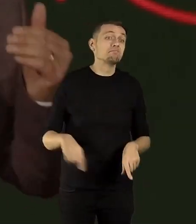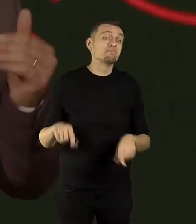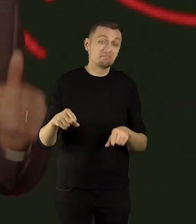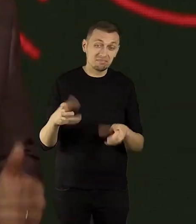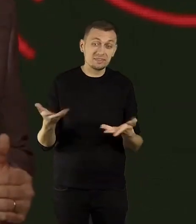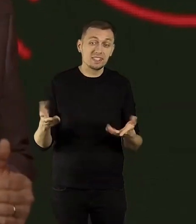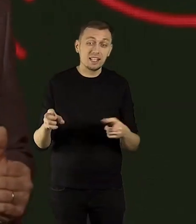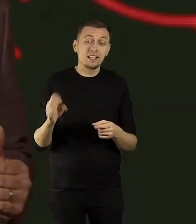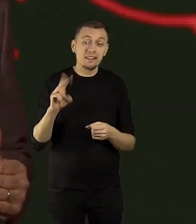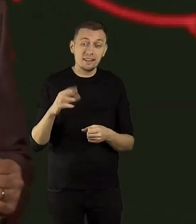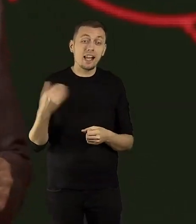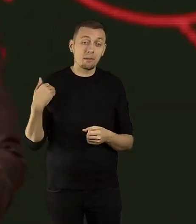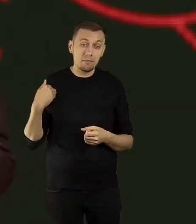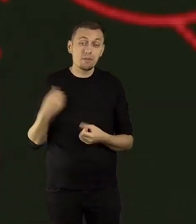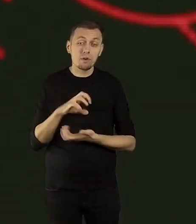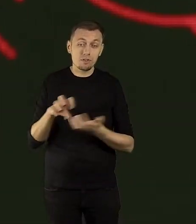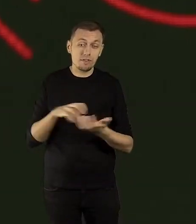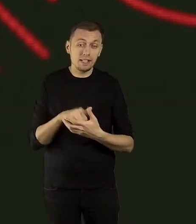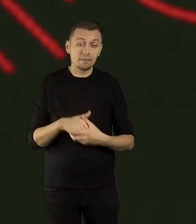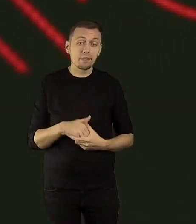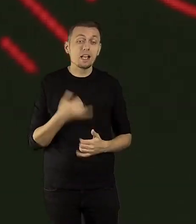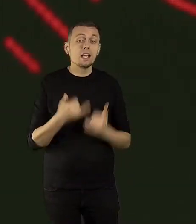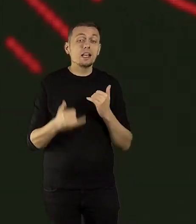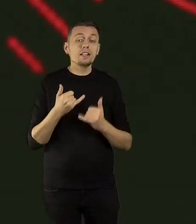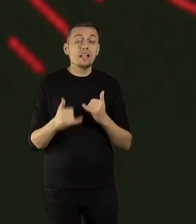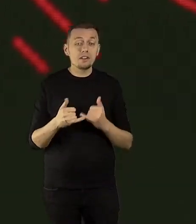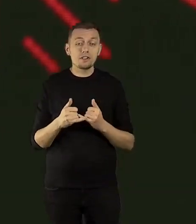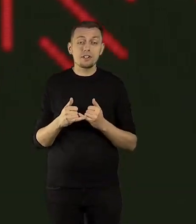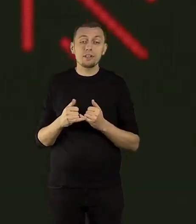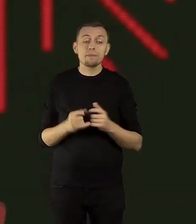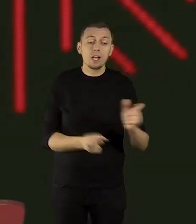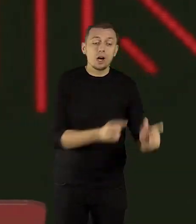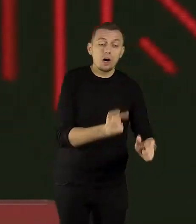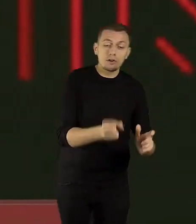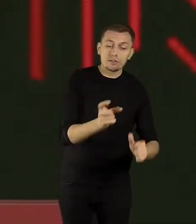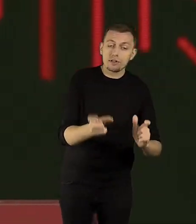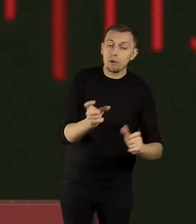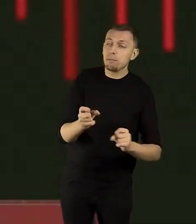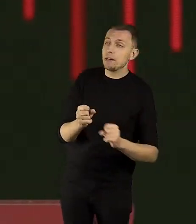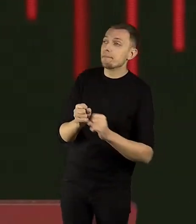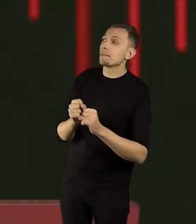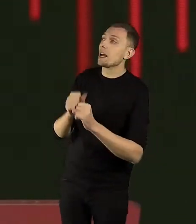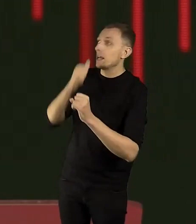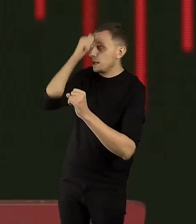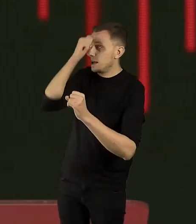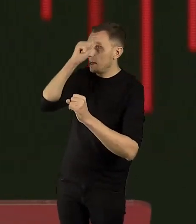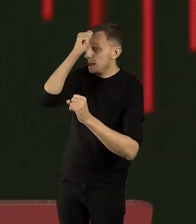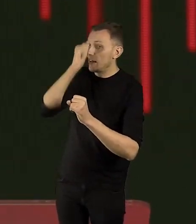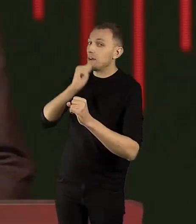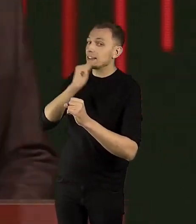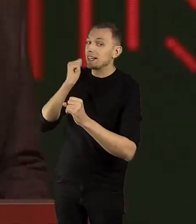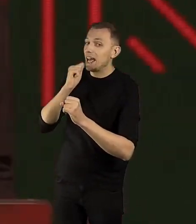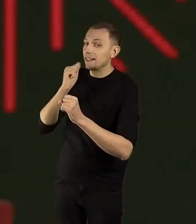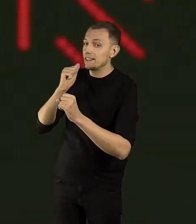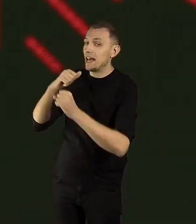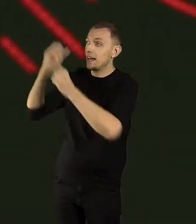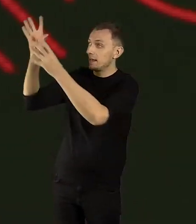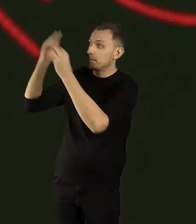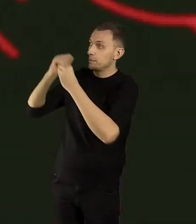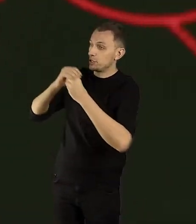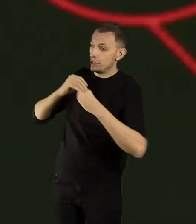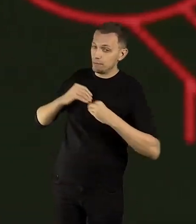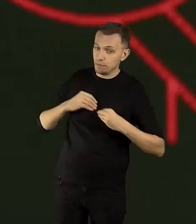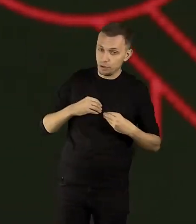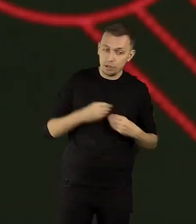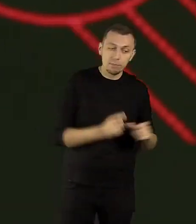ludzi lepszymi. A lepsi ludzie tworzą lepszy świat. Słyszycie? Ewangelia